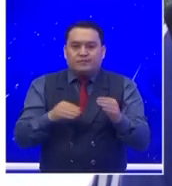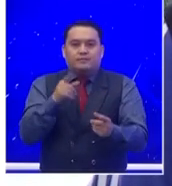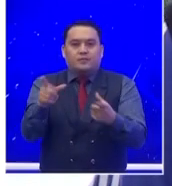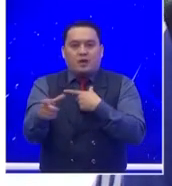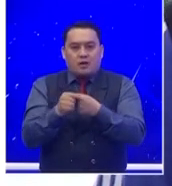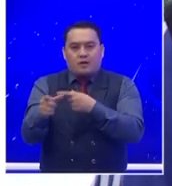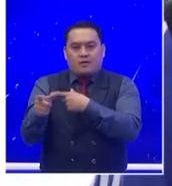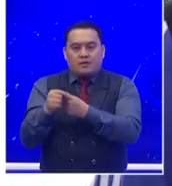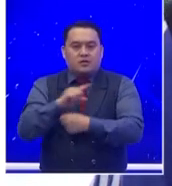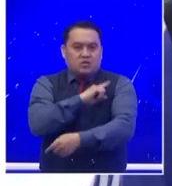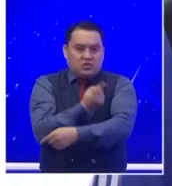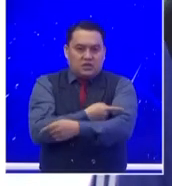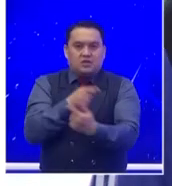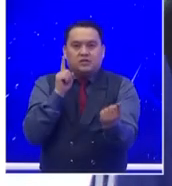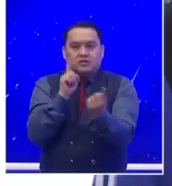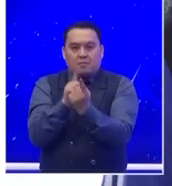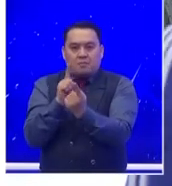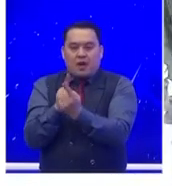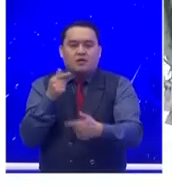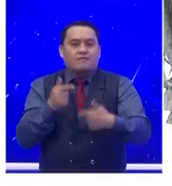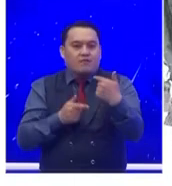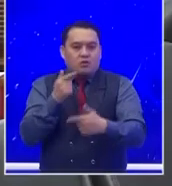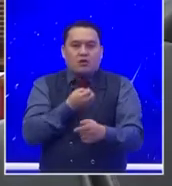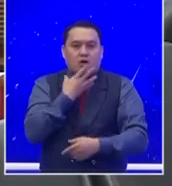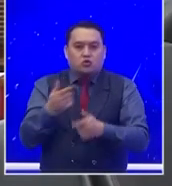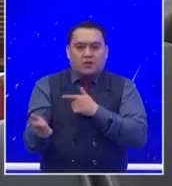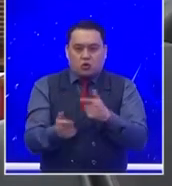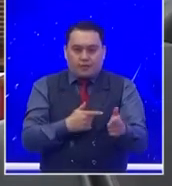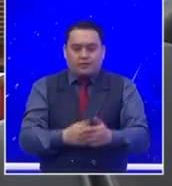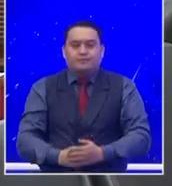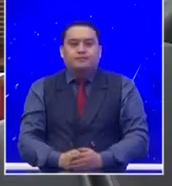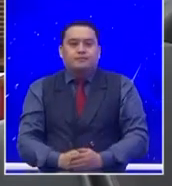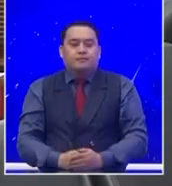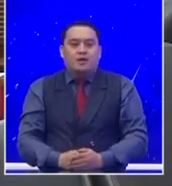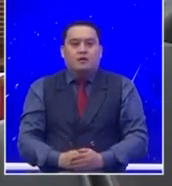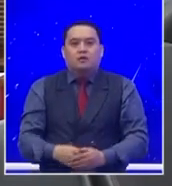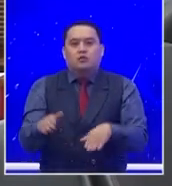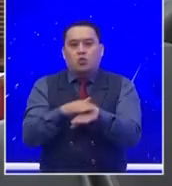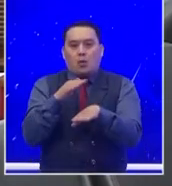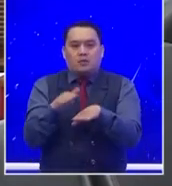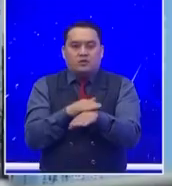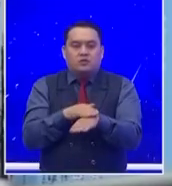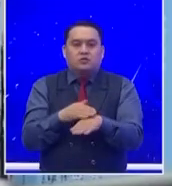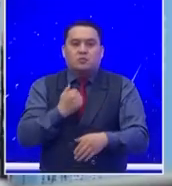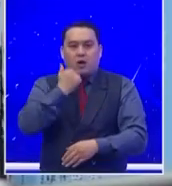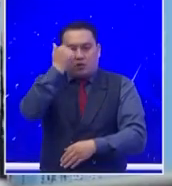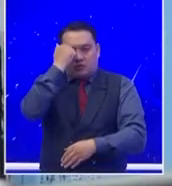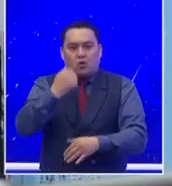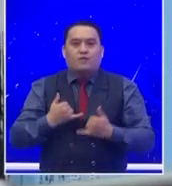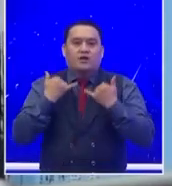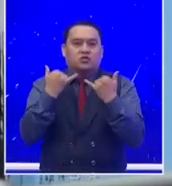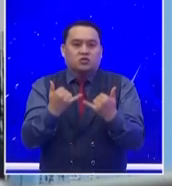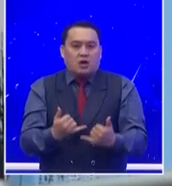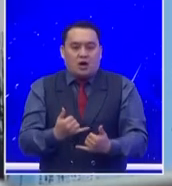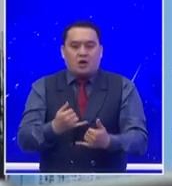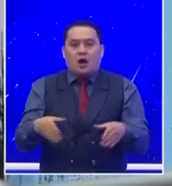сильный мусор перед и хорошо подготовились и по добрый сложившейся традиции в знак благодарности и уважения